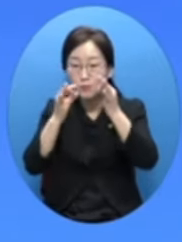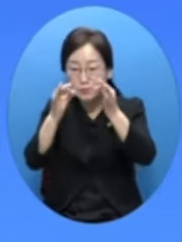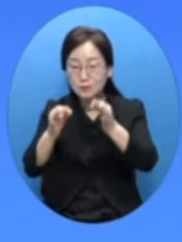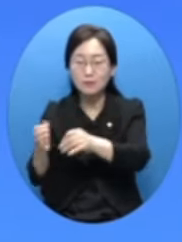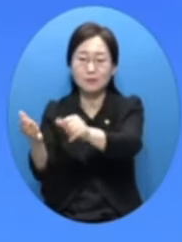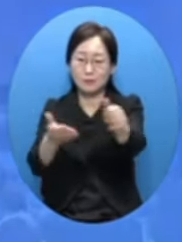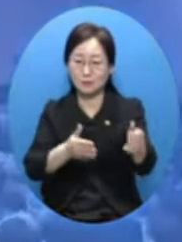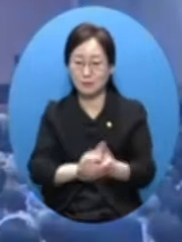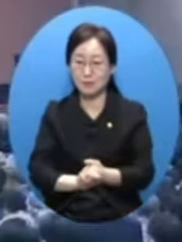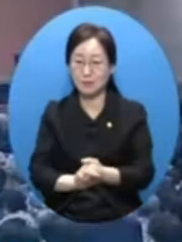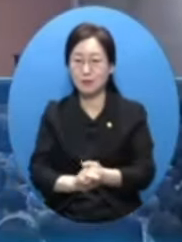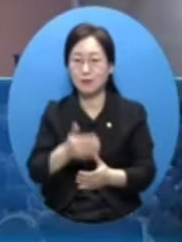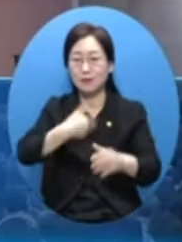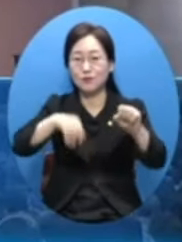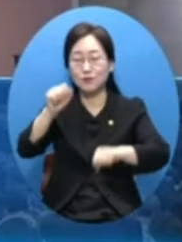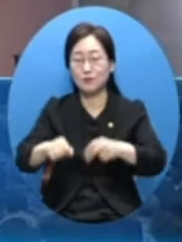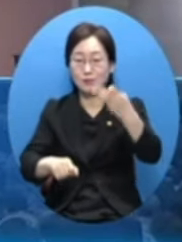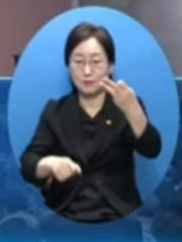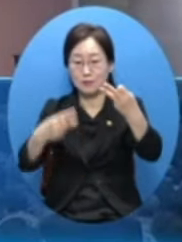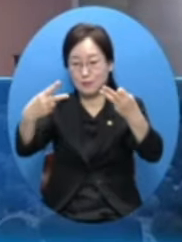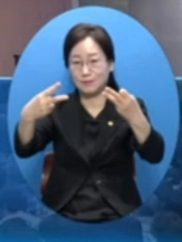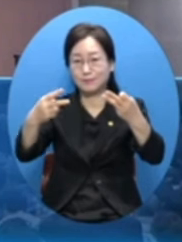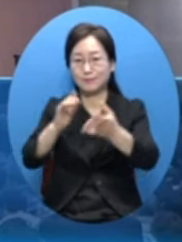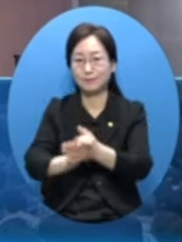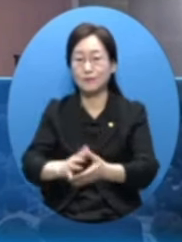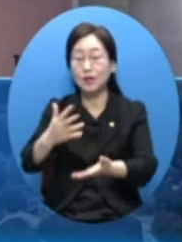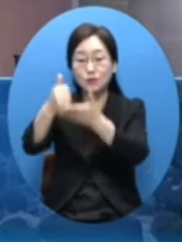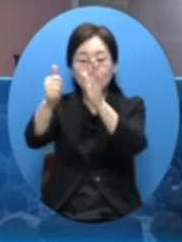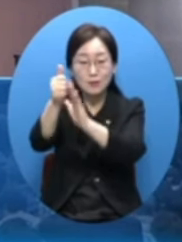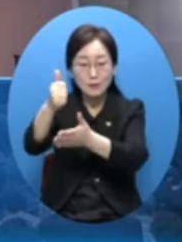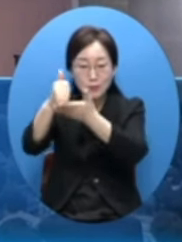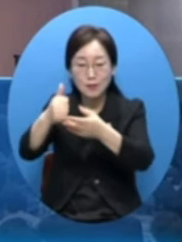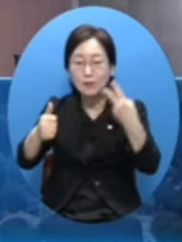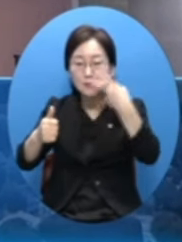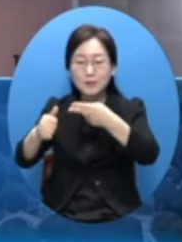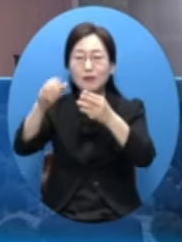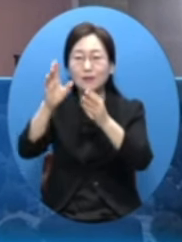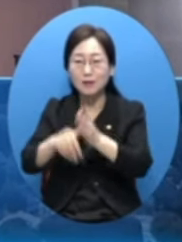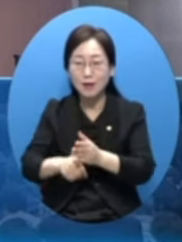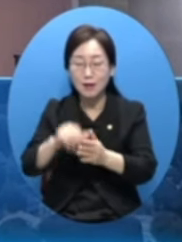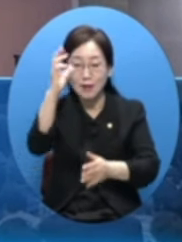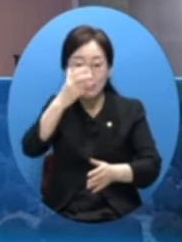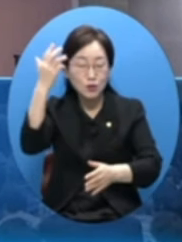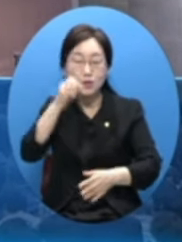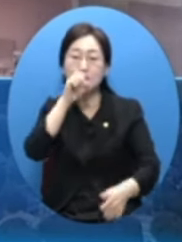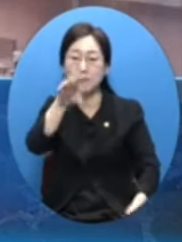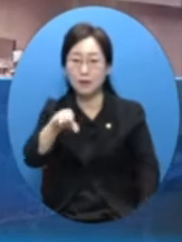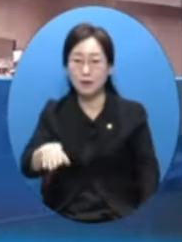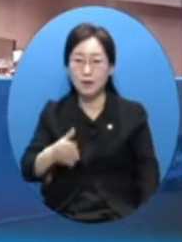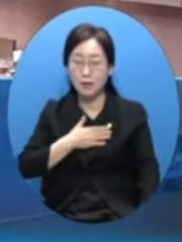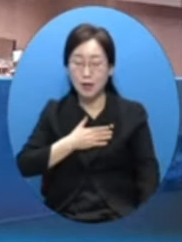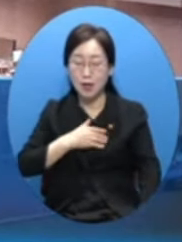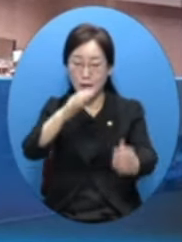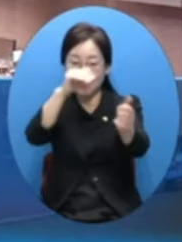것입니다. 사도행전 14장 2절 3절을 말씀합니다. 주를 섬겨 금식할 때 성령이 이르시되 내가 불러 시키는 일을 위하여